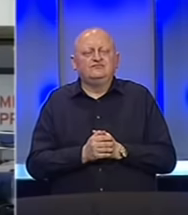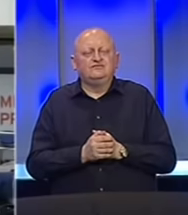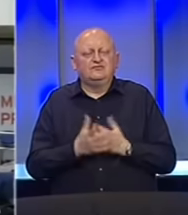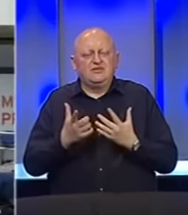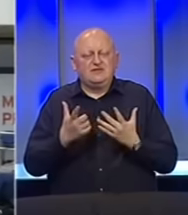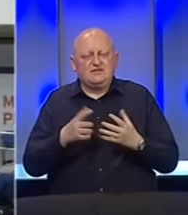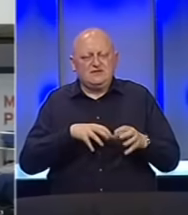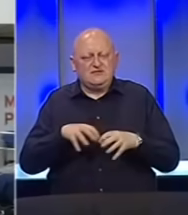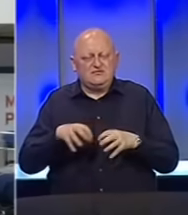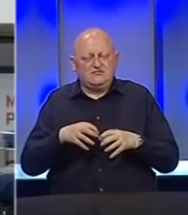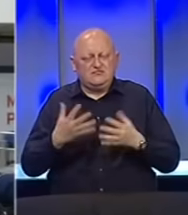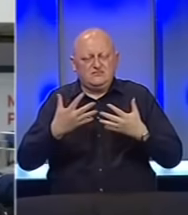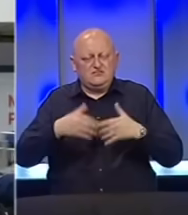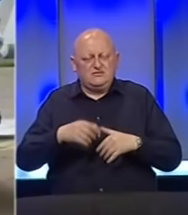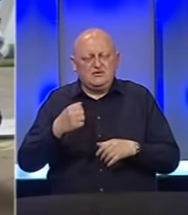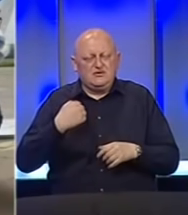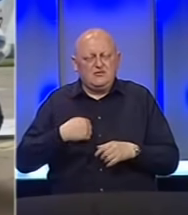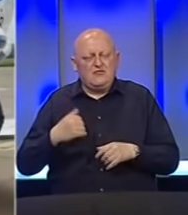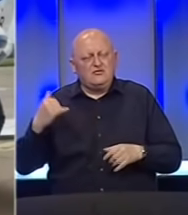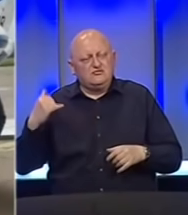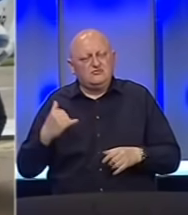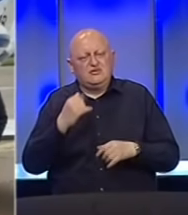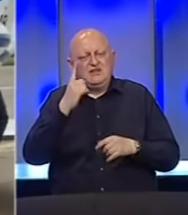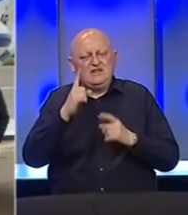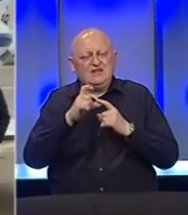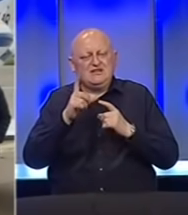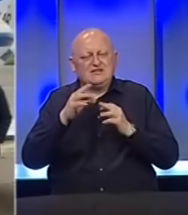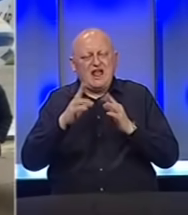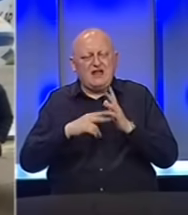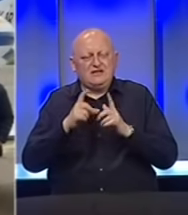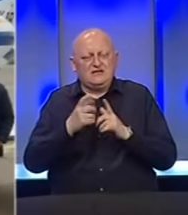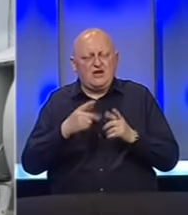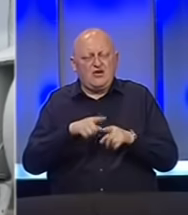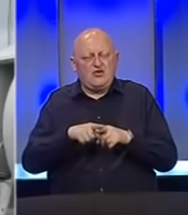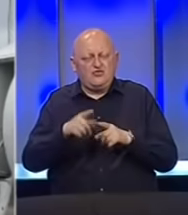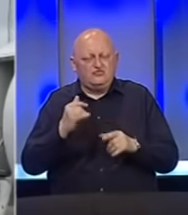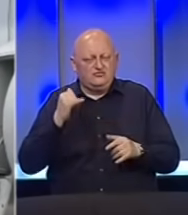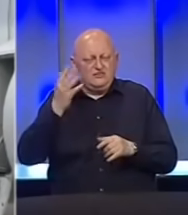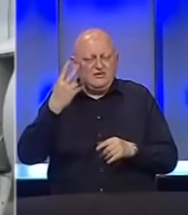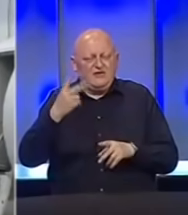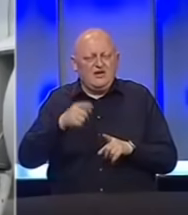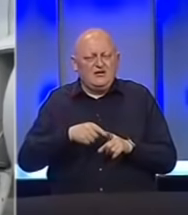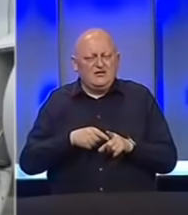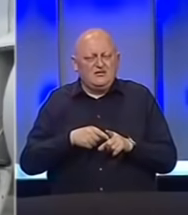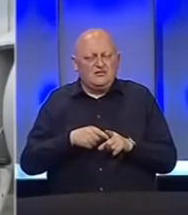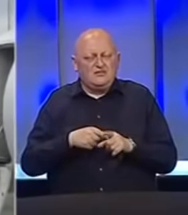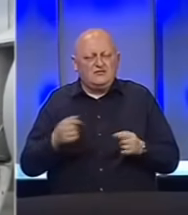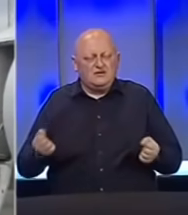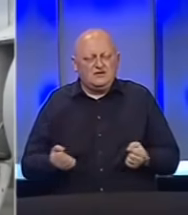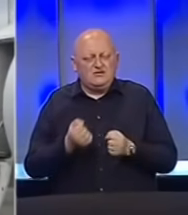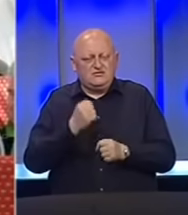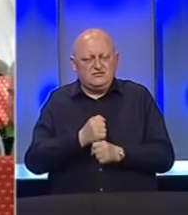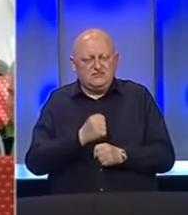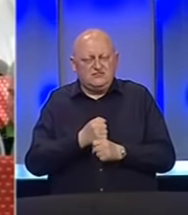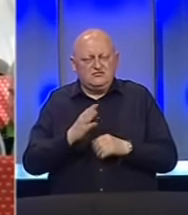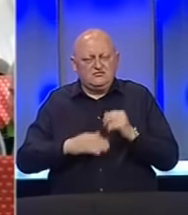Sedam radnika kompanije Elnos iz Banja Luke otputovalo je na Island kako bi sa kolegama koji su stigli prije dva mjeseca intenzivirali